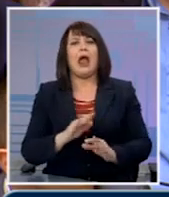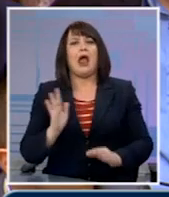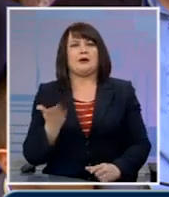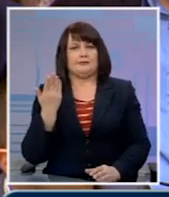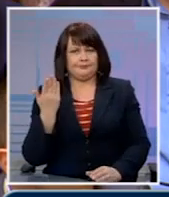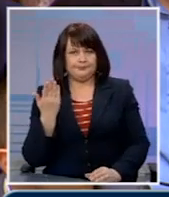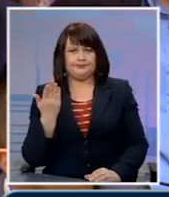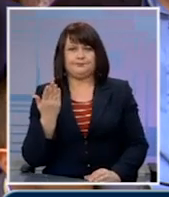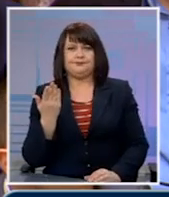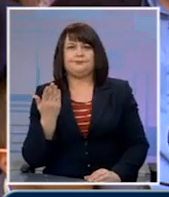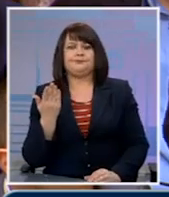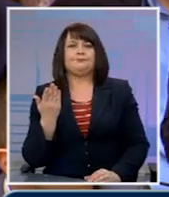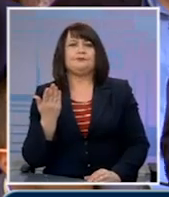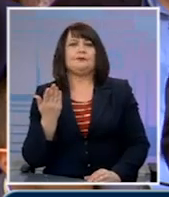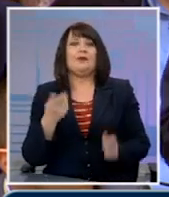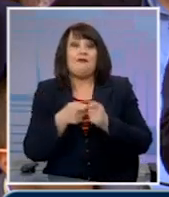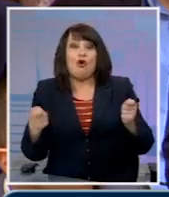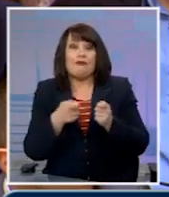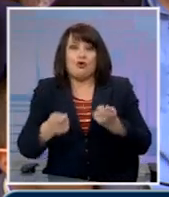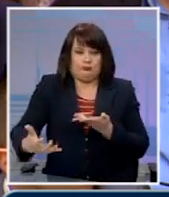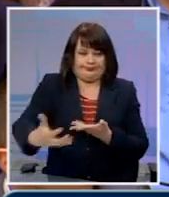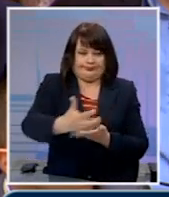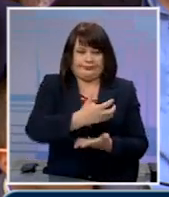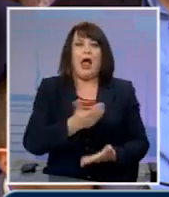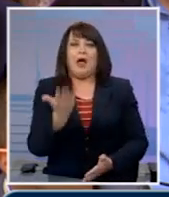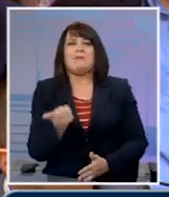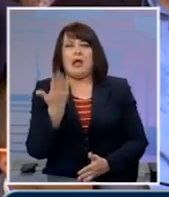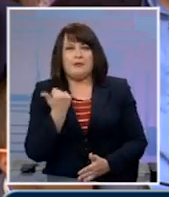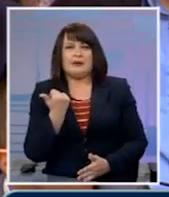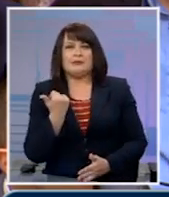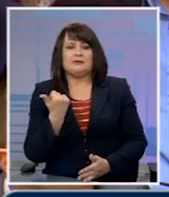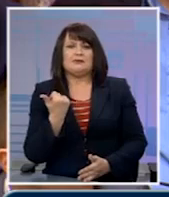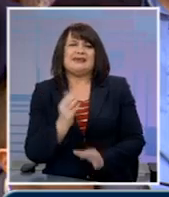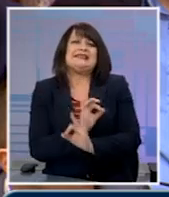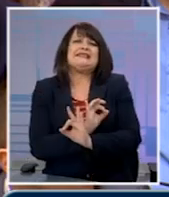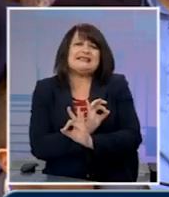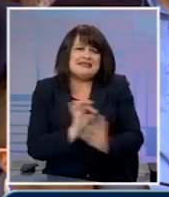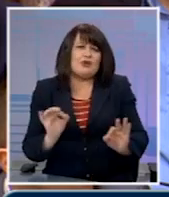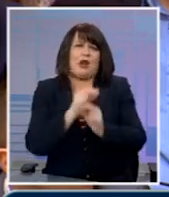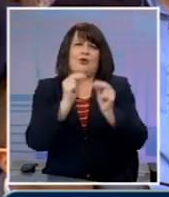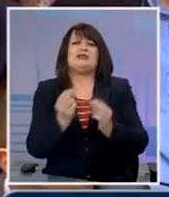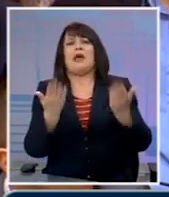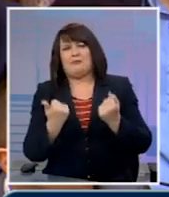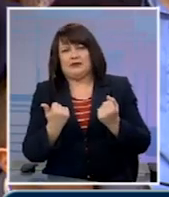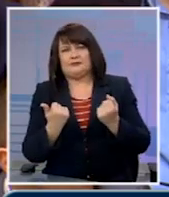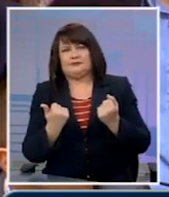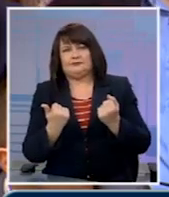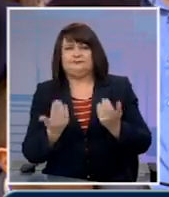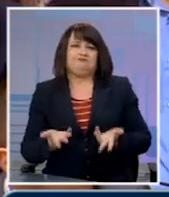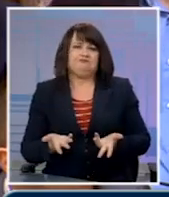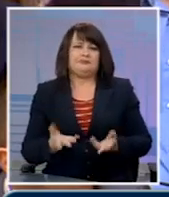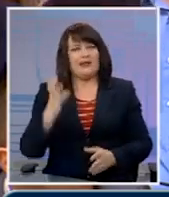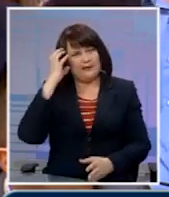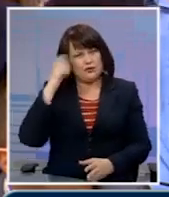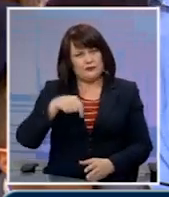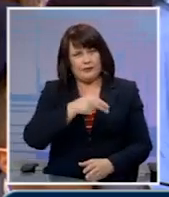δεν αποδίδουν τα φοροεισπρακτικά μέτρα τα οποία είναι βέβαιον ότι δεν θα αποδώσουν και θυμίζω επί